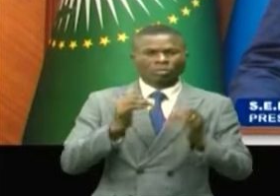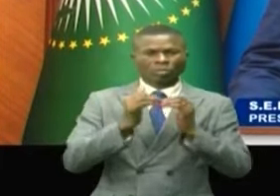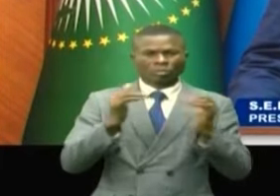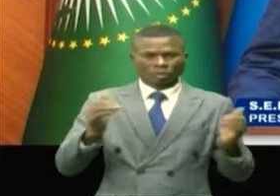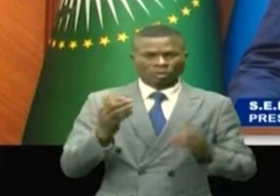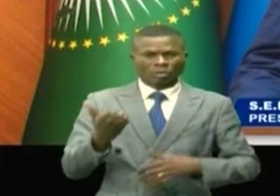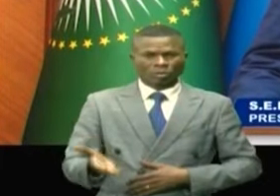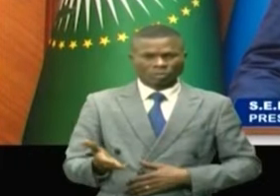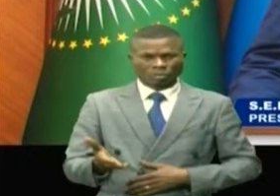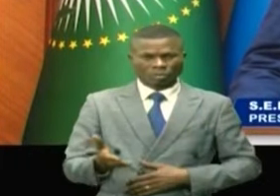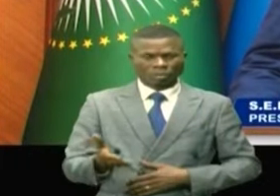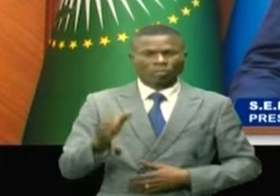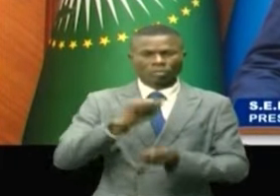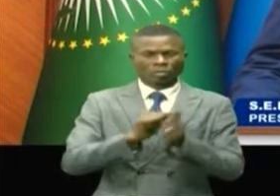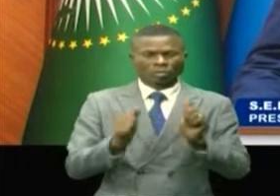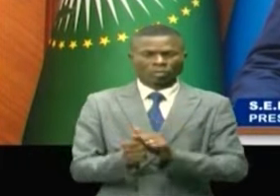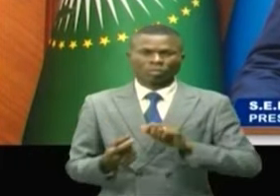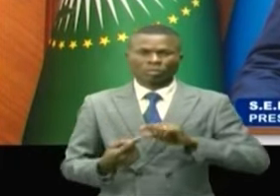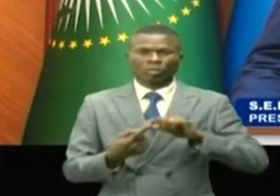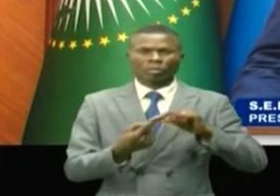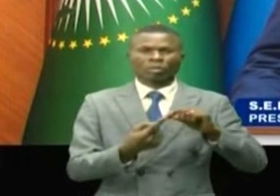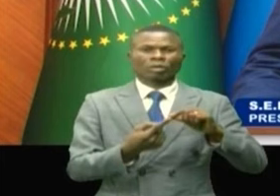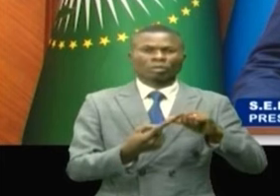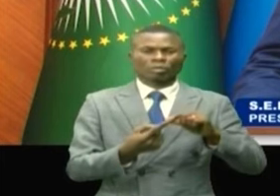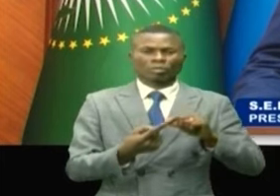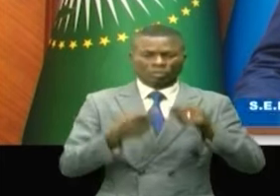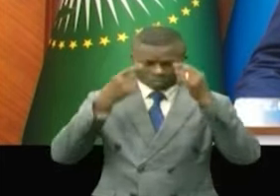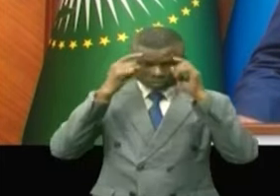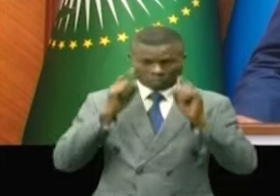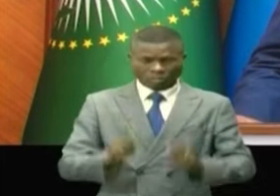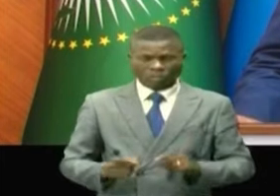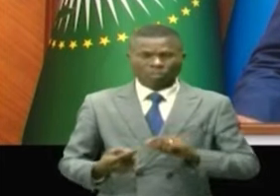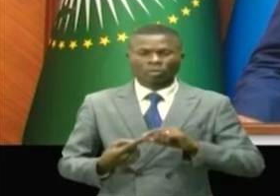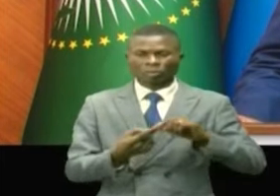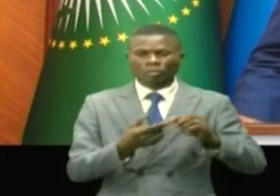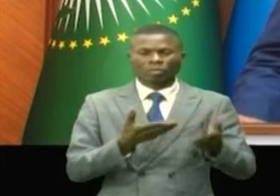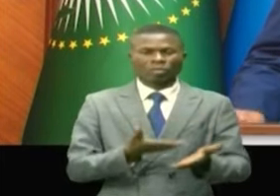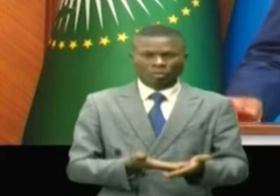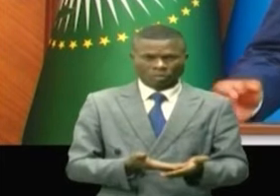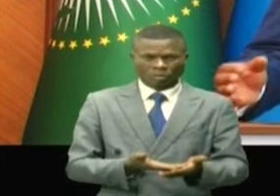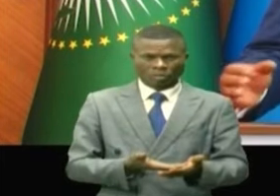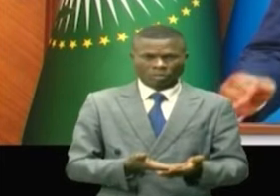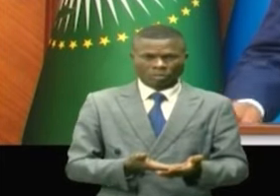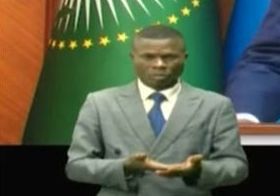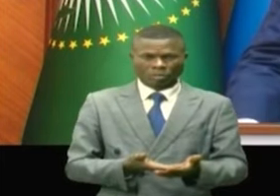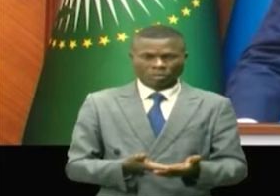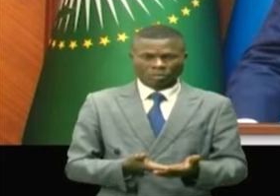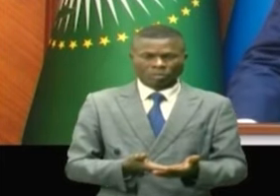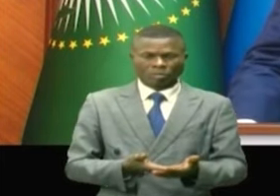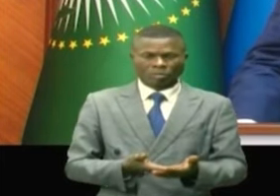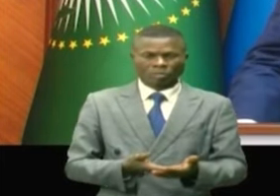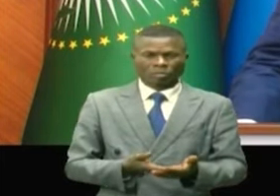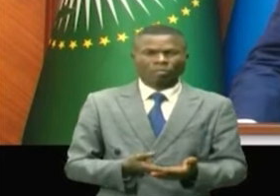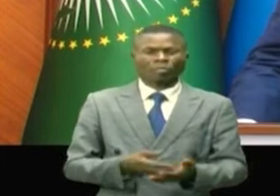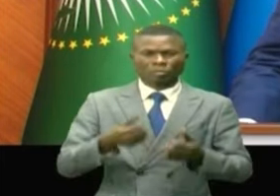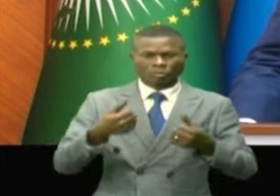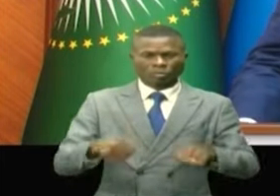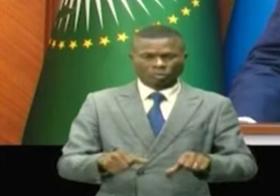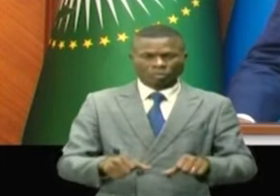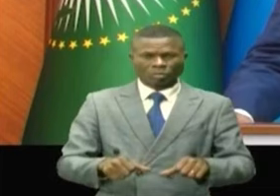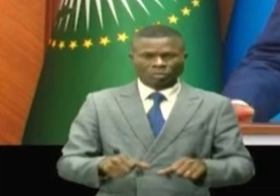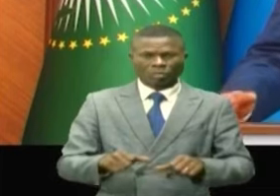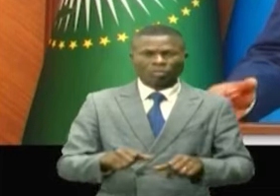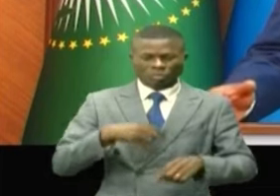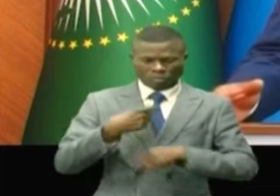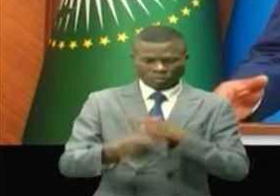à situation exceptionnelle mesure exceptionnelle il demeurait limpide que la mise